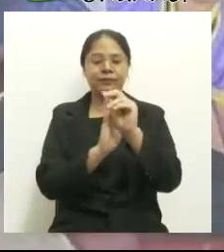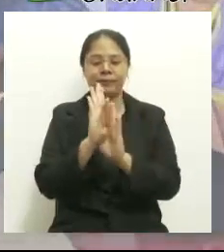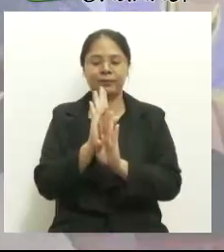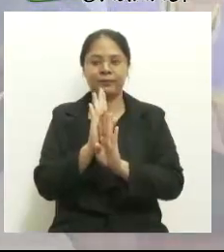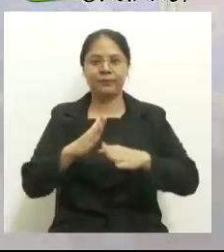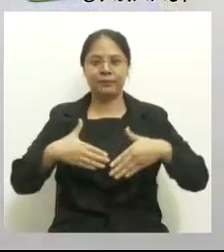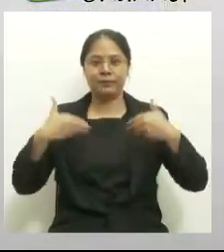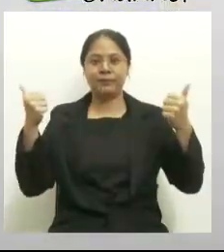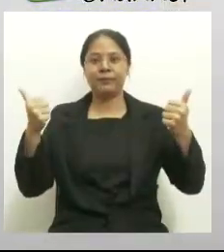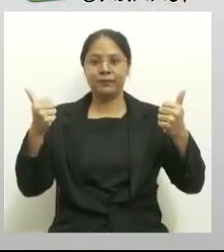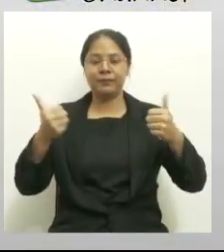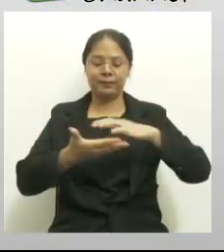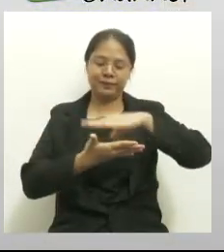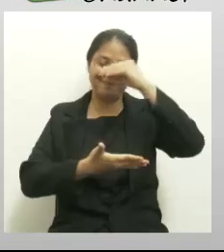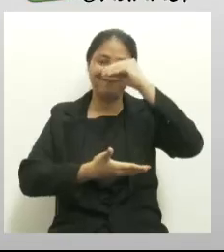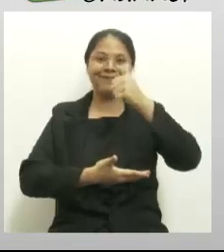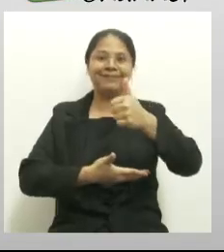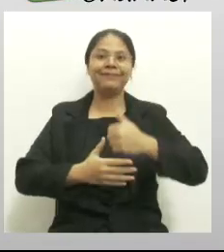ข